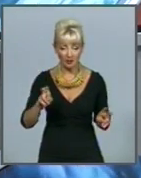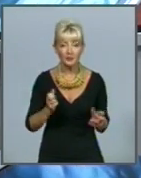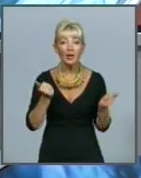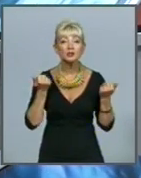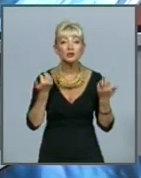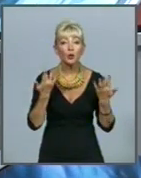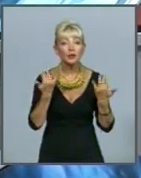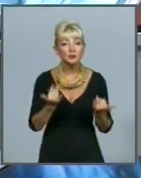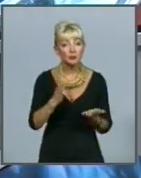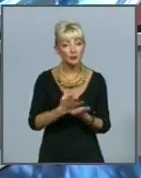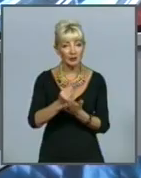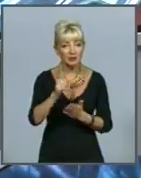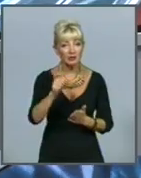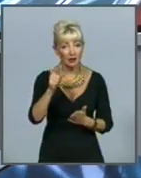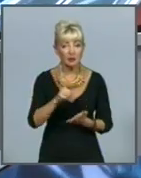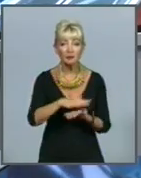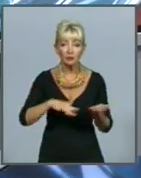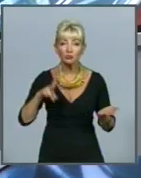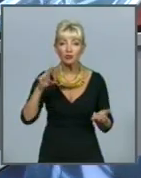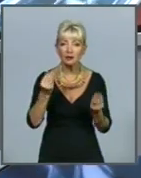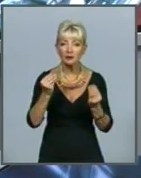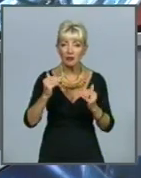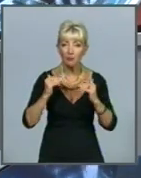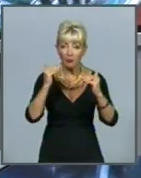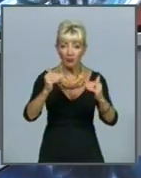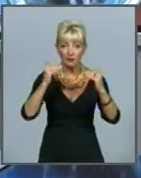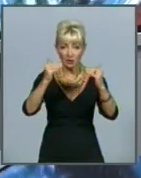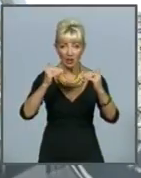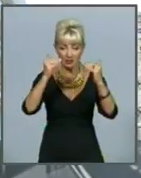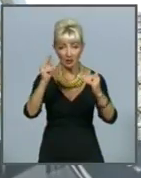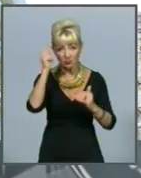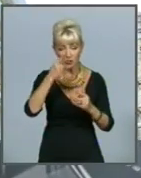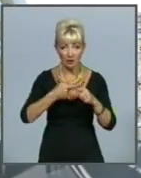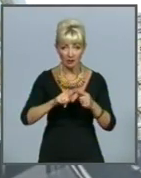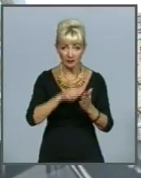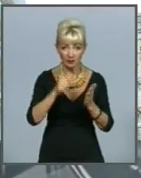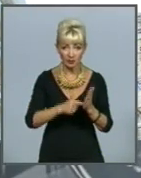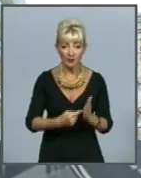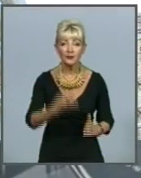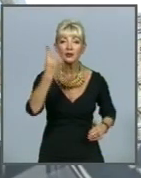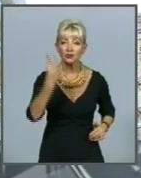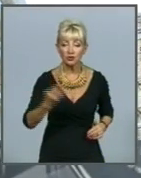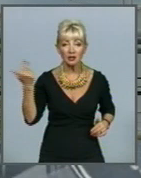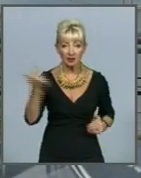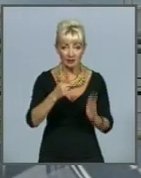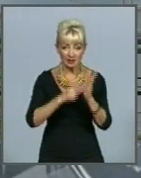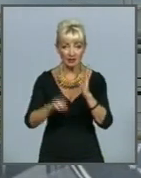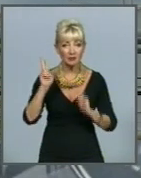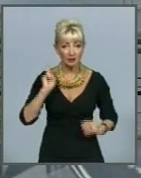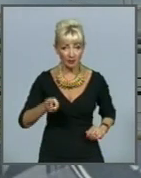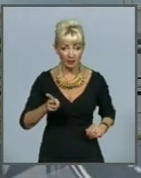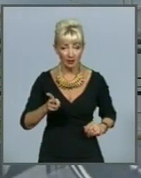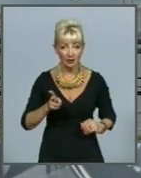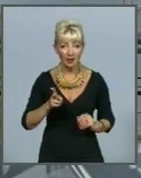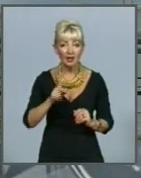за газ і чи продовжить тариф рости? Яна Біляєва вивчала це питання. 4 гривні 70 копійок за